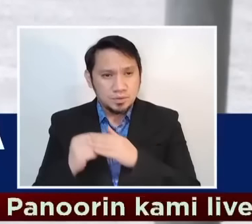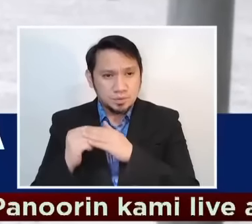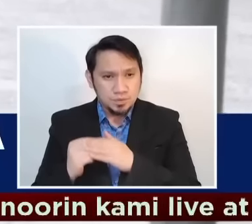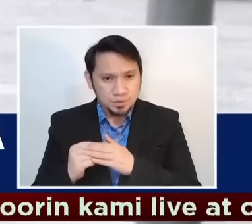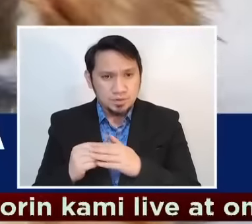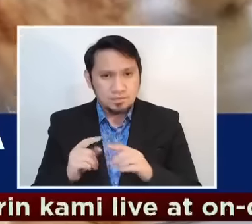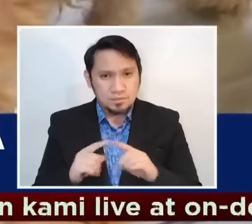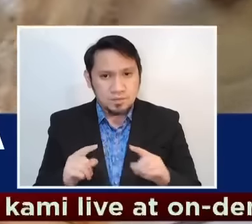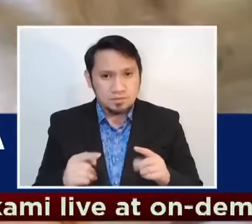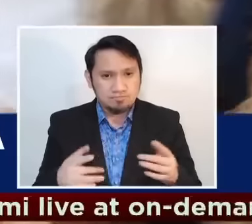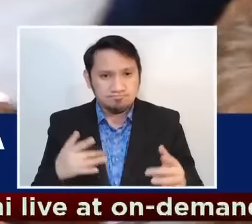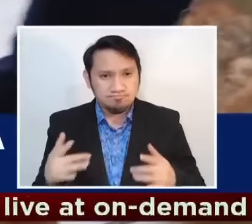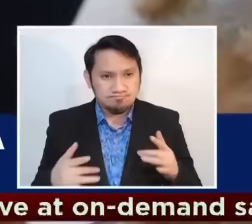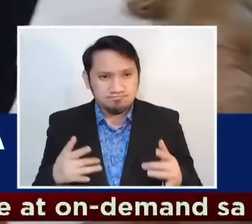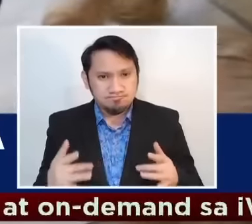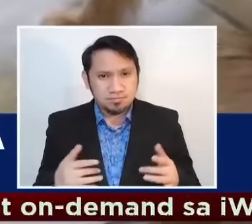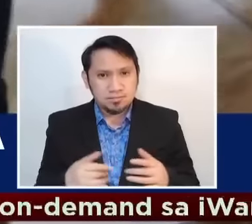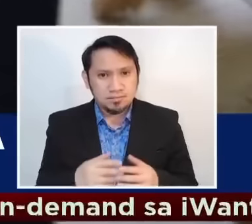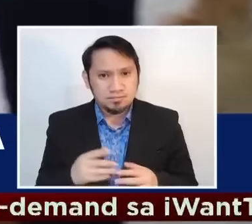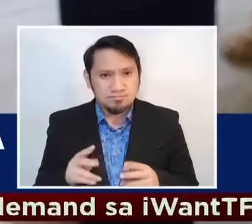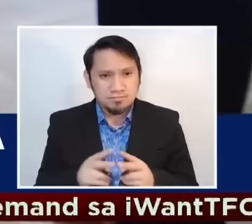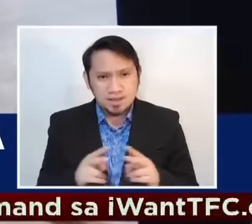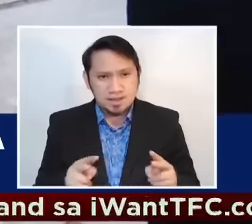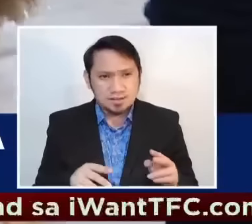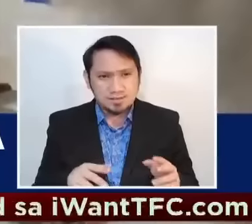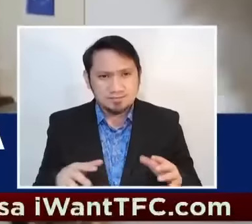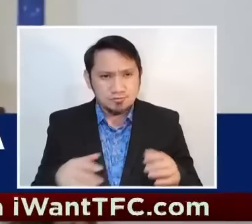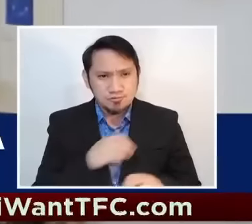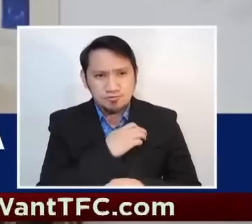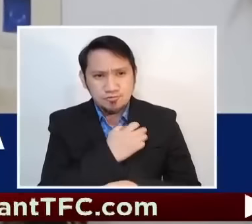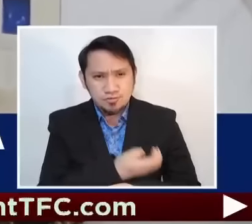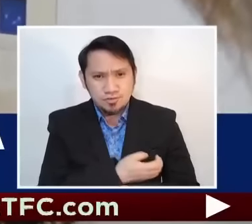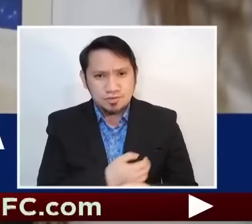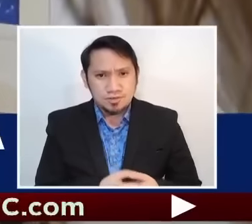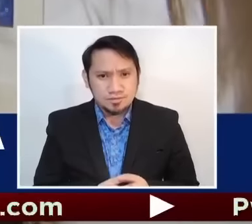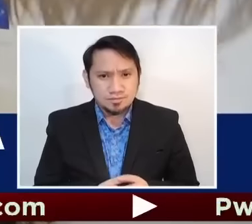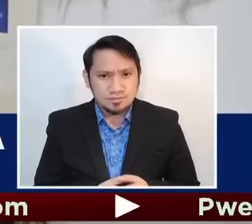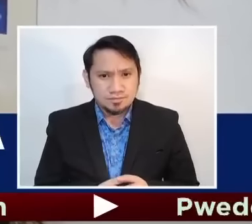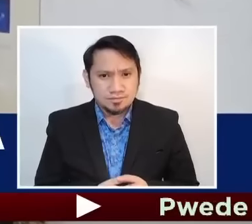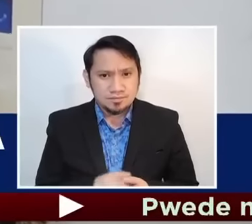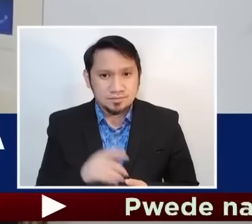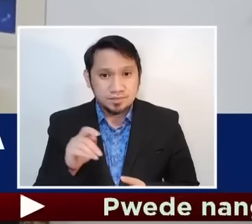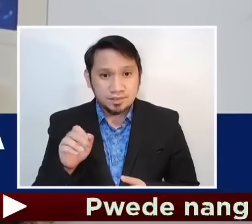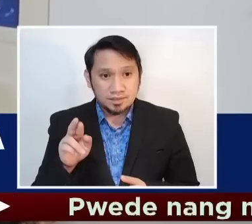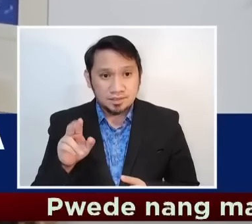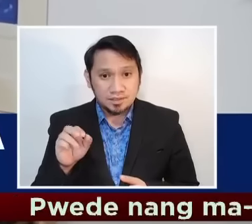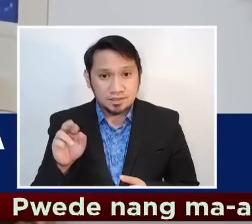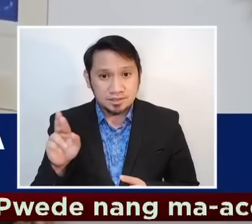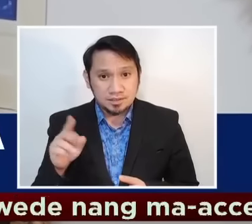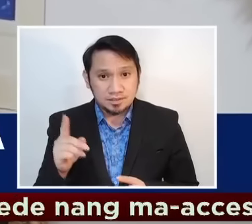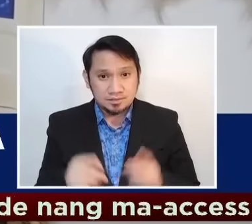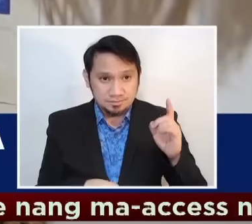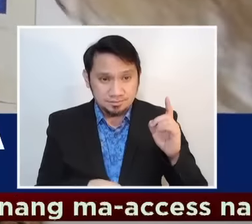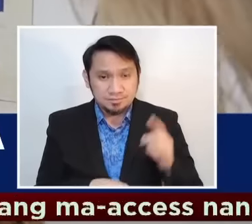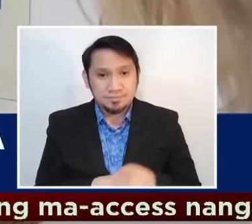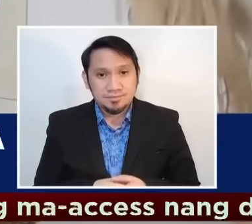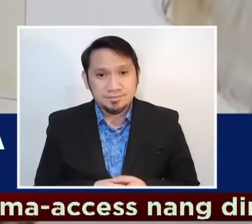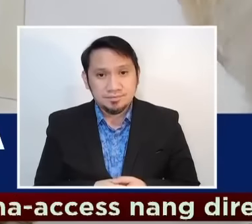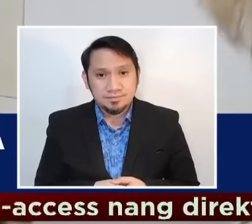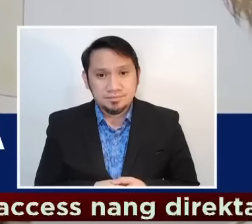maliliksi. Ganito may lalarawan ang mga alagang Yorkshire Terrier ng arkitekto at breeder na si